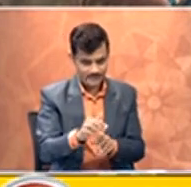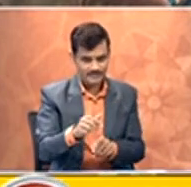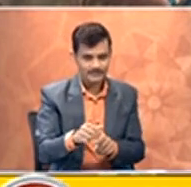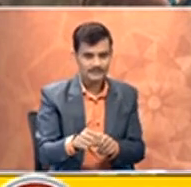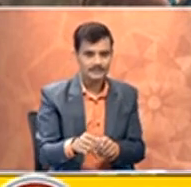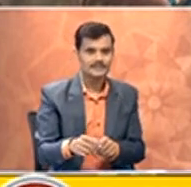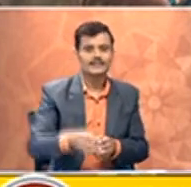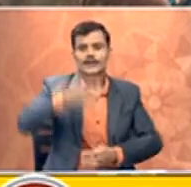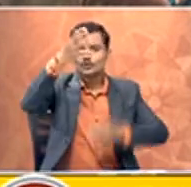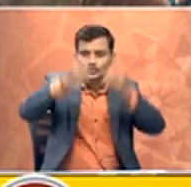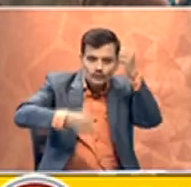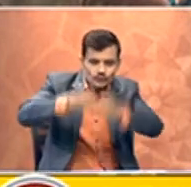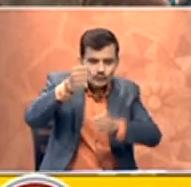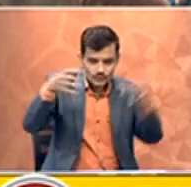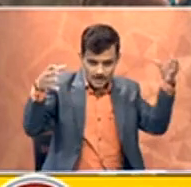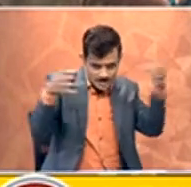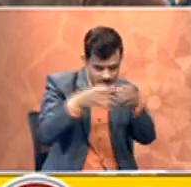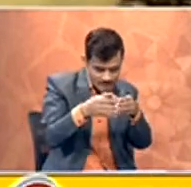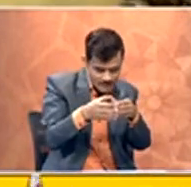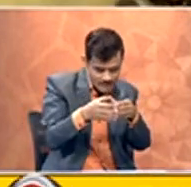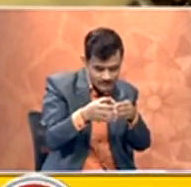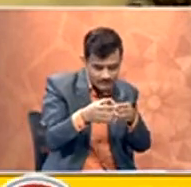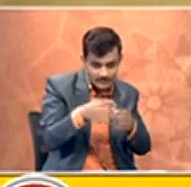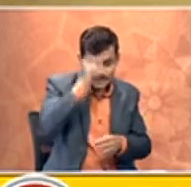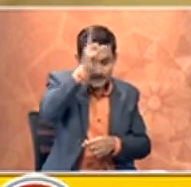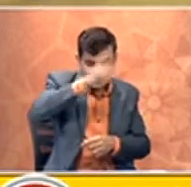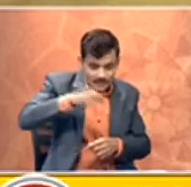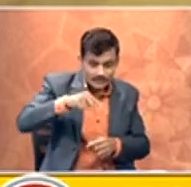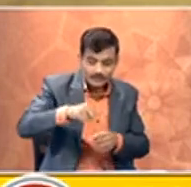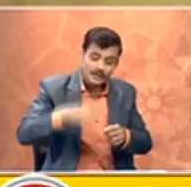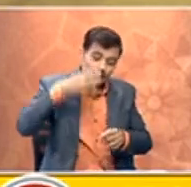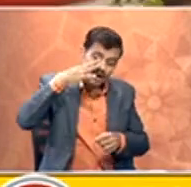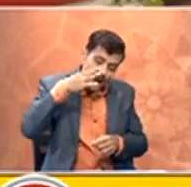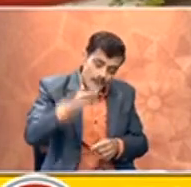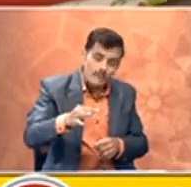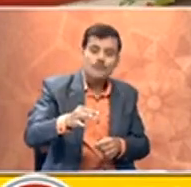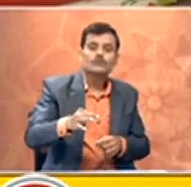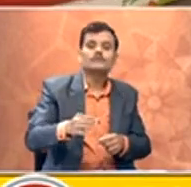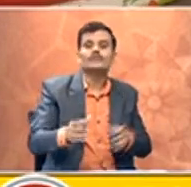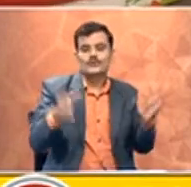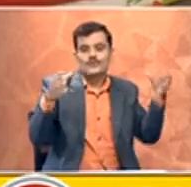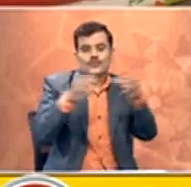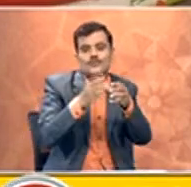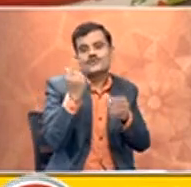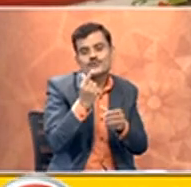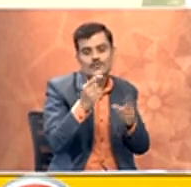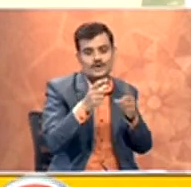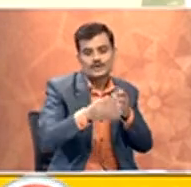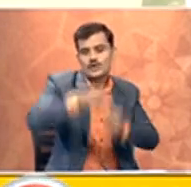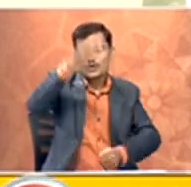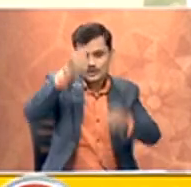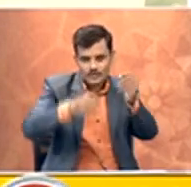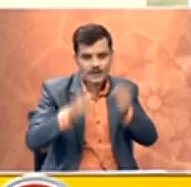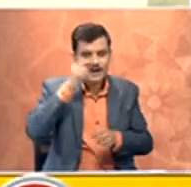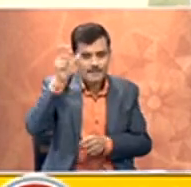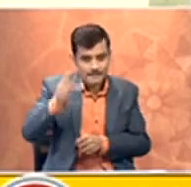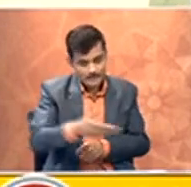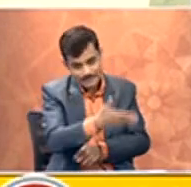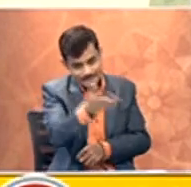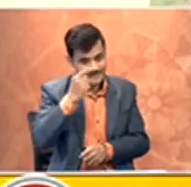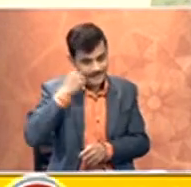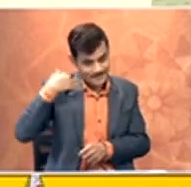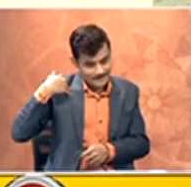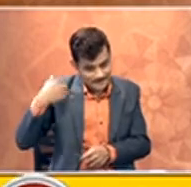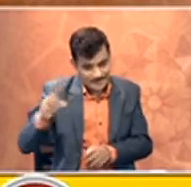डेयरी सेक्टर हमारे देश के सबसे इम्पोर्टेंट सेक्टर में से एक है। हमारी माताओं और बहनों के